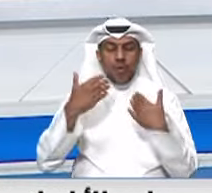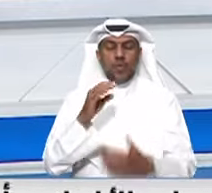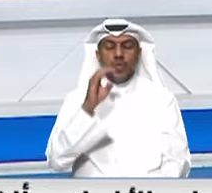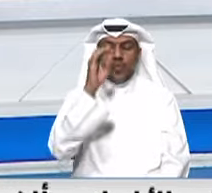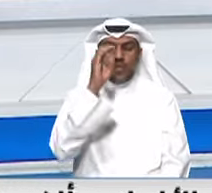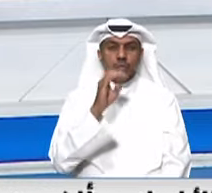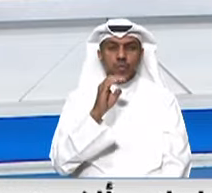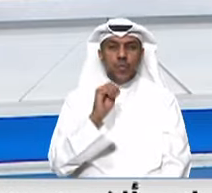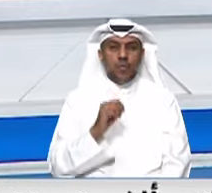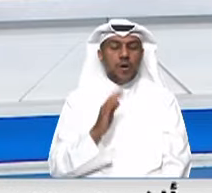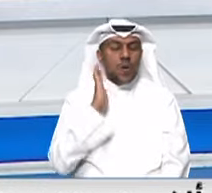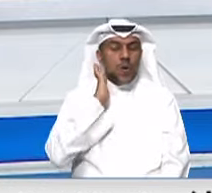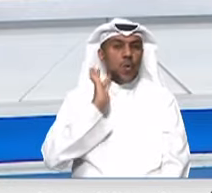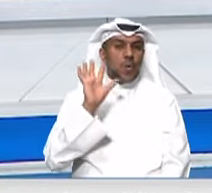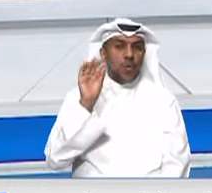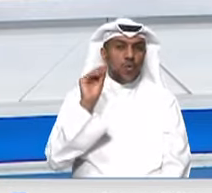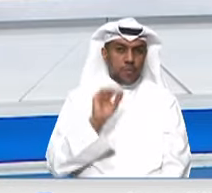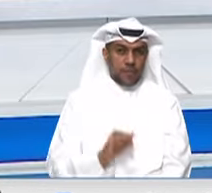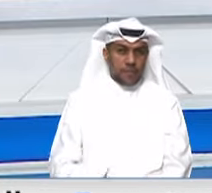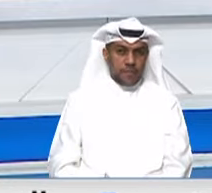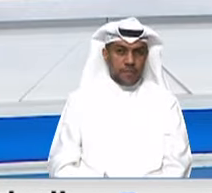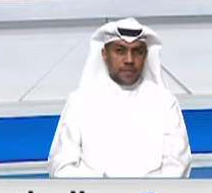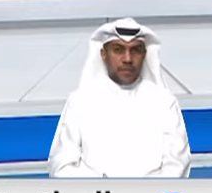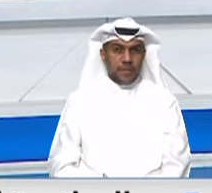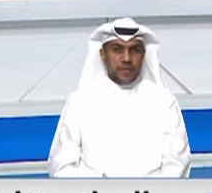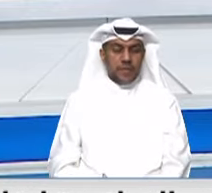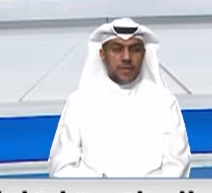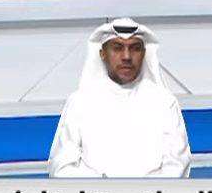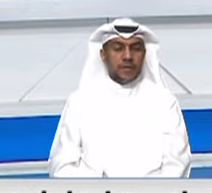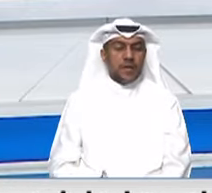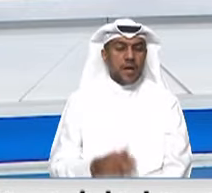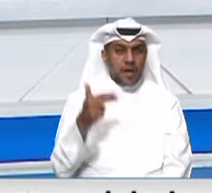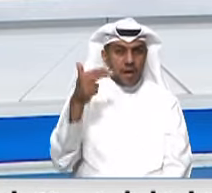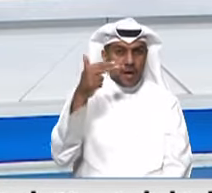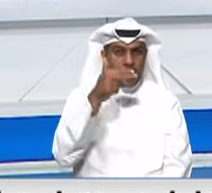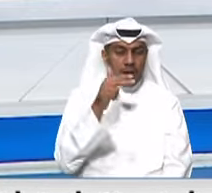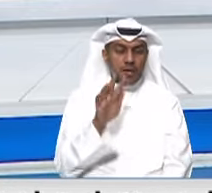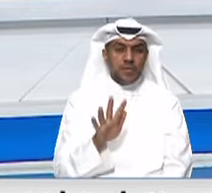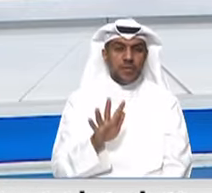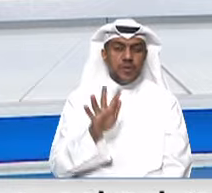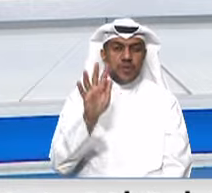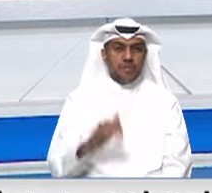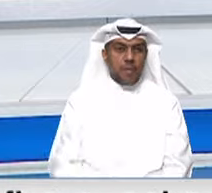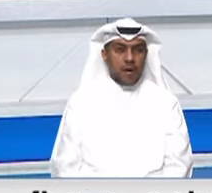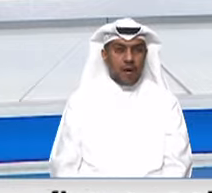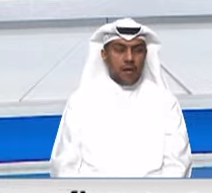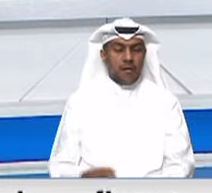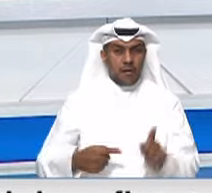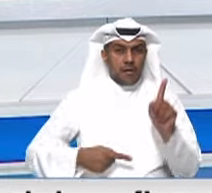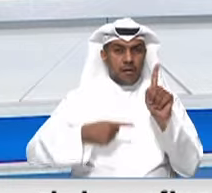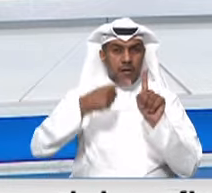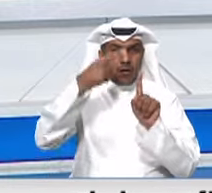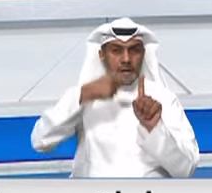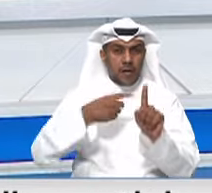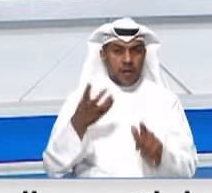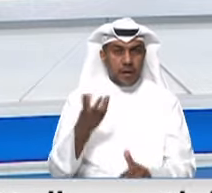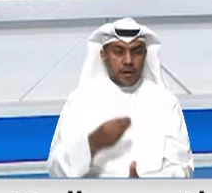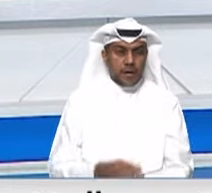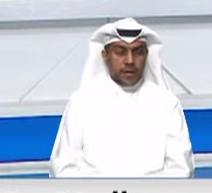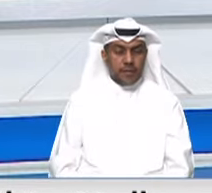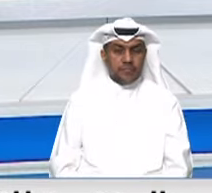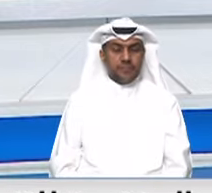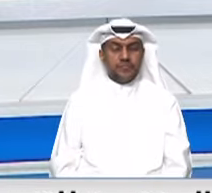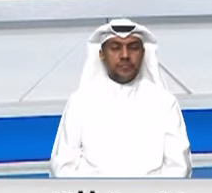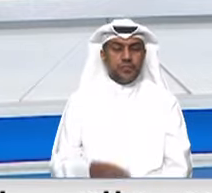الشرقية، أجواء رطبة على المناطق الساحلية، معتدلة على المناطق الغربية والشمالية بشكل عام. درجات الحرارة نلاحظ أن في